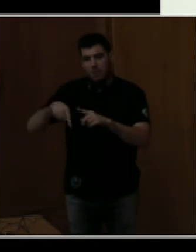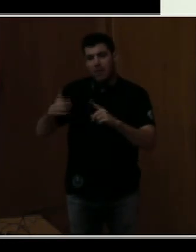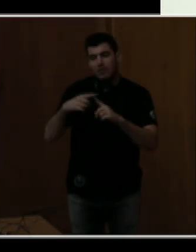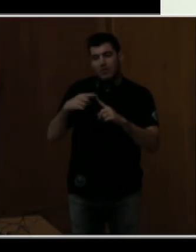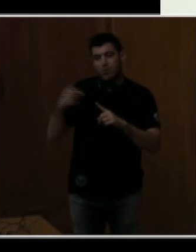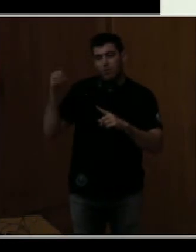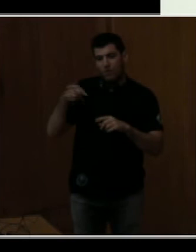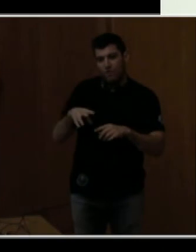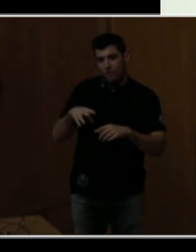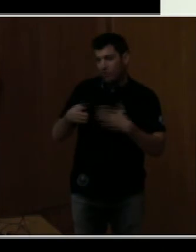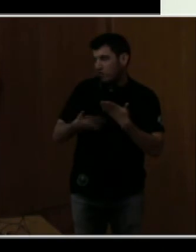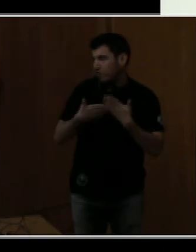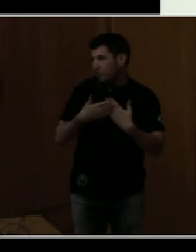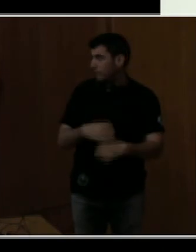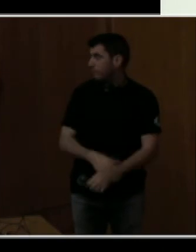στιγμή.